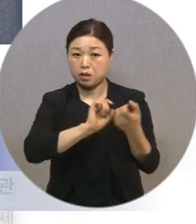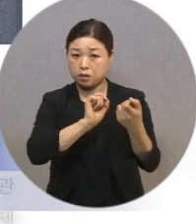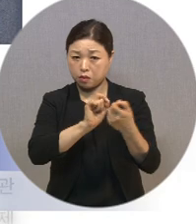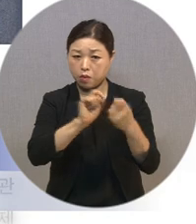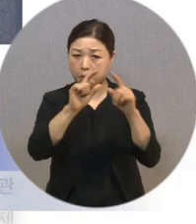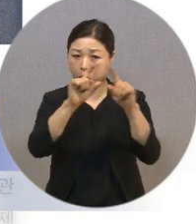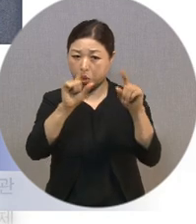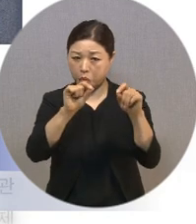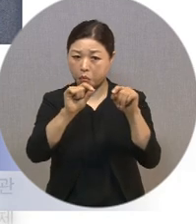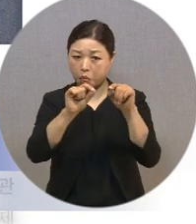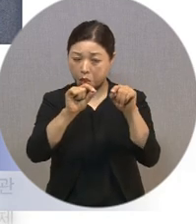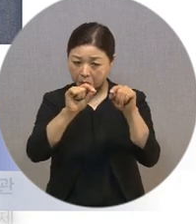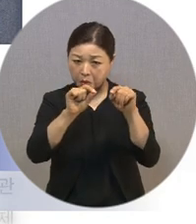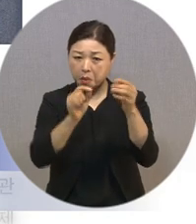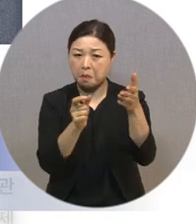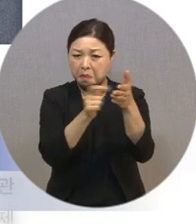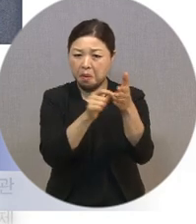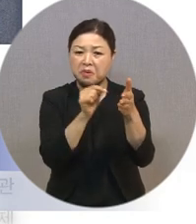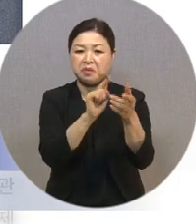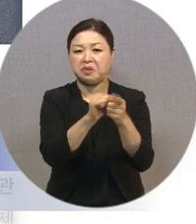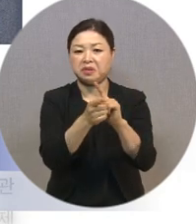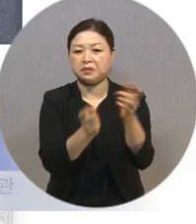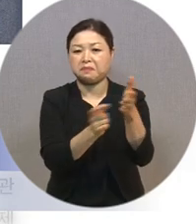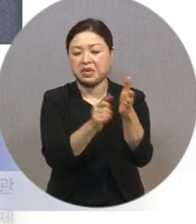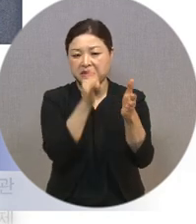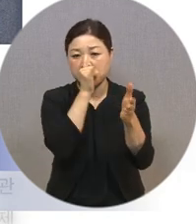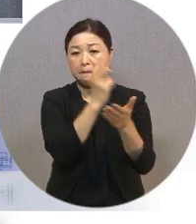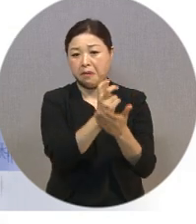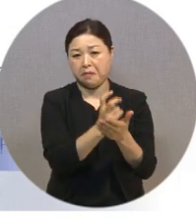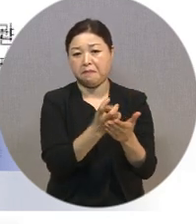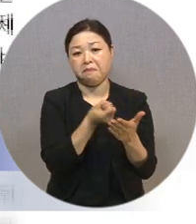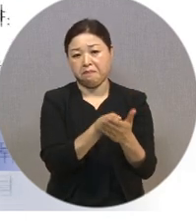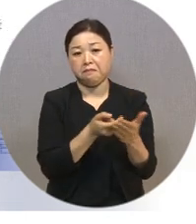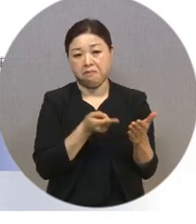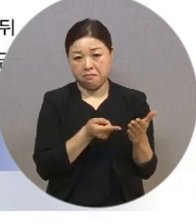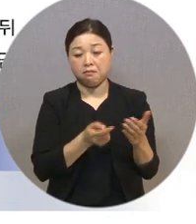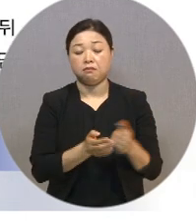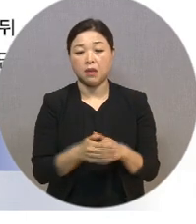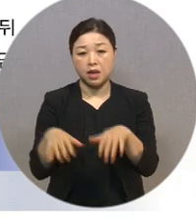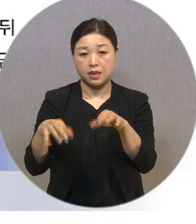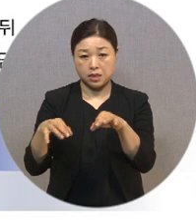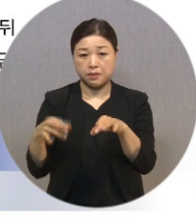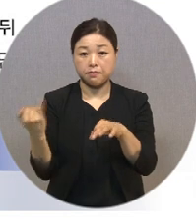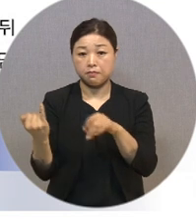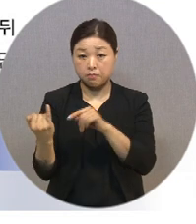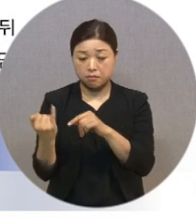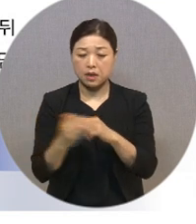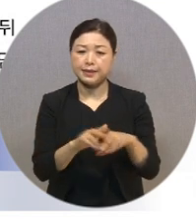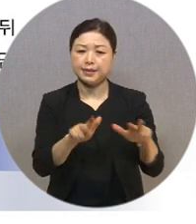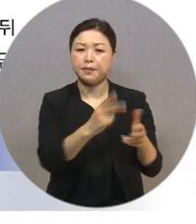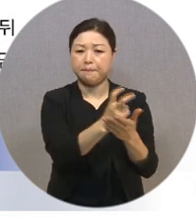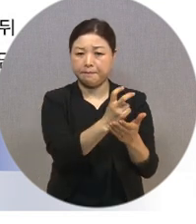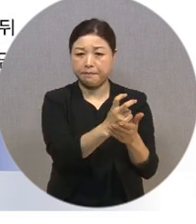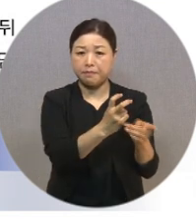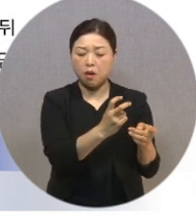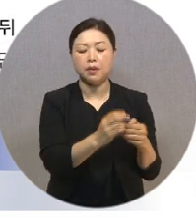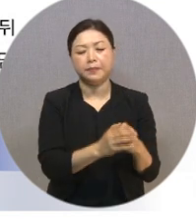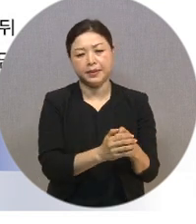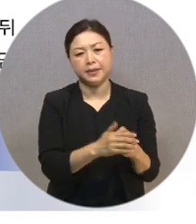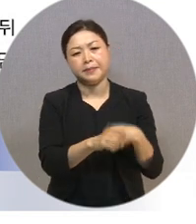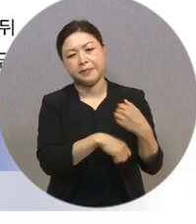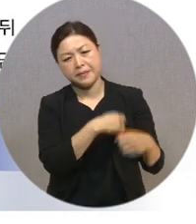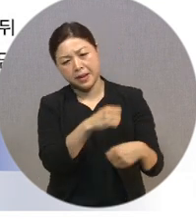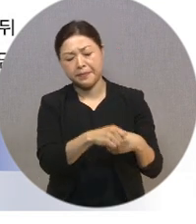바코드로 표시하는 것으로 대신할 수 있게 돼 있다고 합니다 즉 김현은 현행법은 임의 사항이고